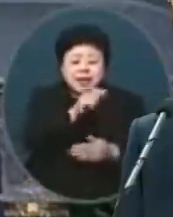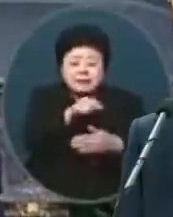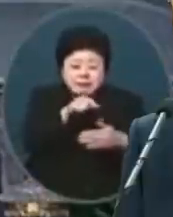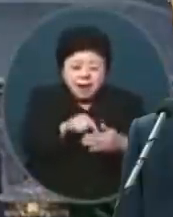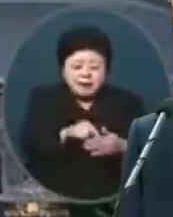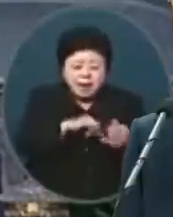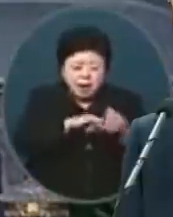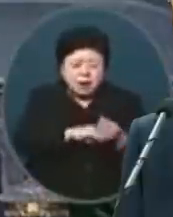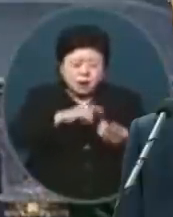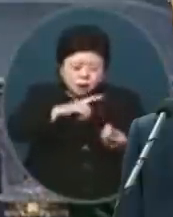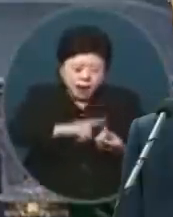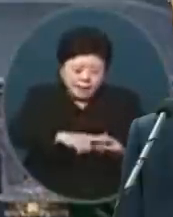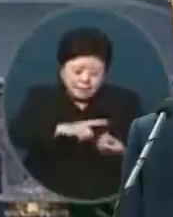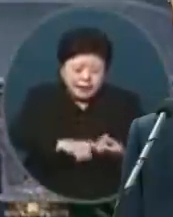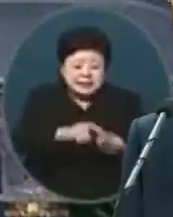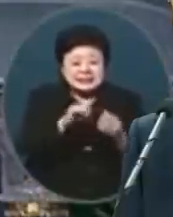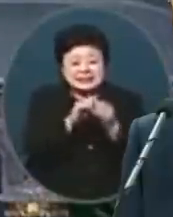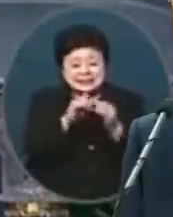꼭 합당한 자라고